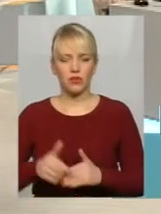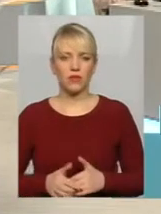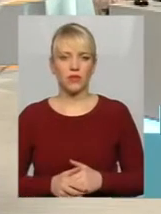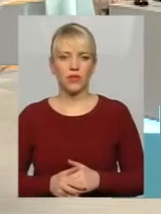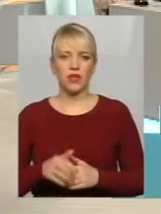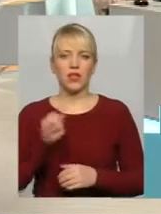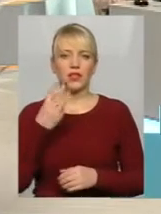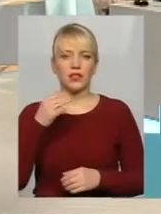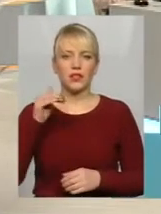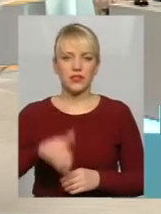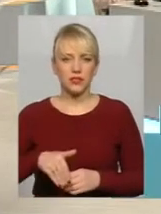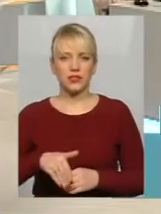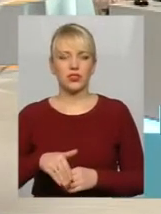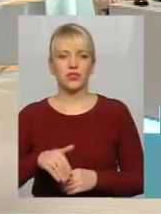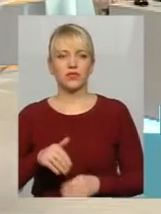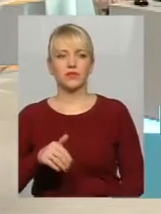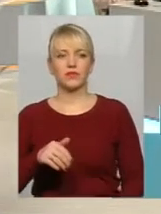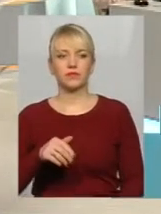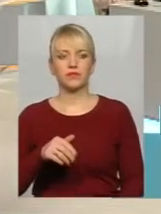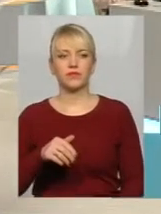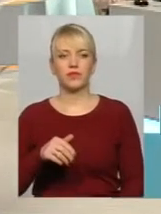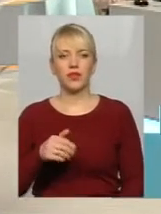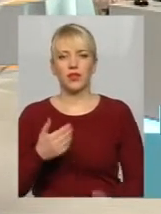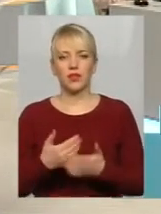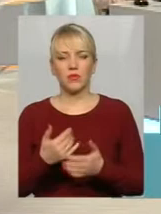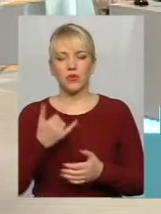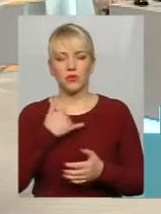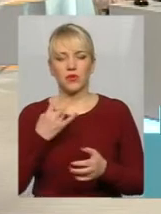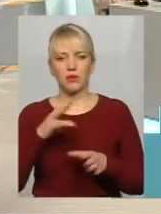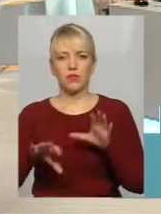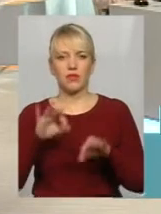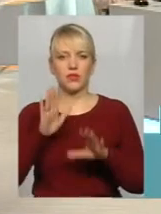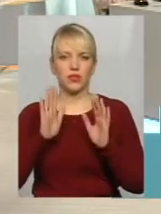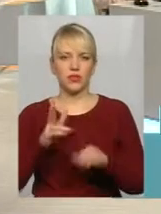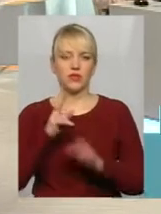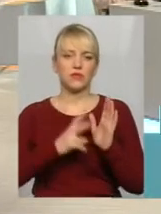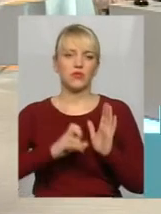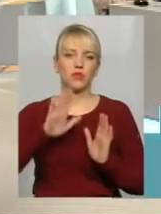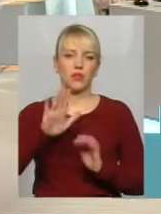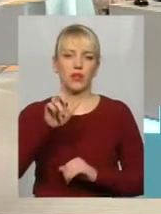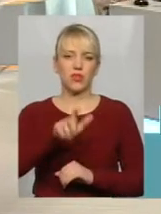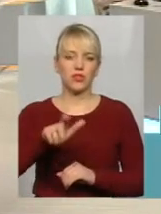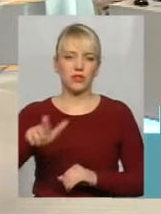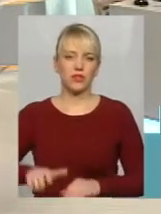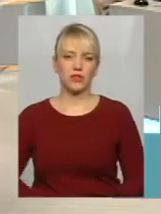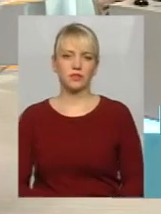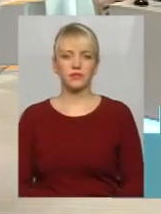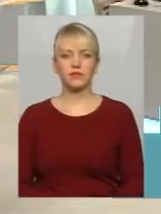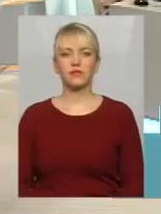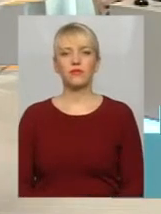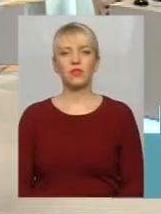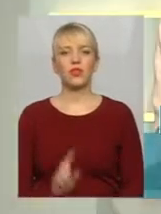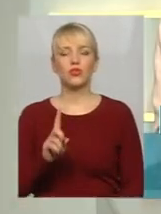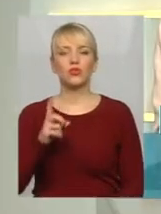з 13 181 чоловіка нам потрібно відібрати тільки 705 чоловік. Але просто я чому